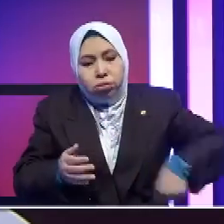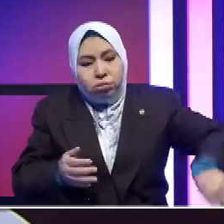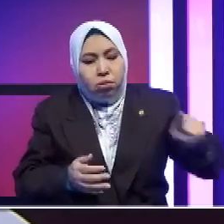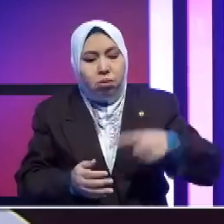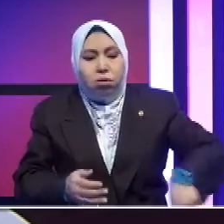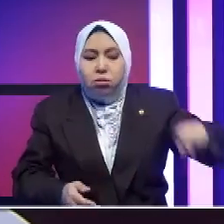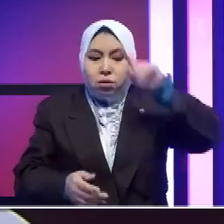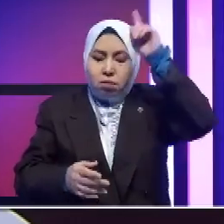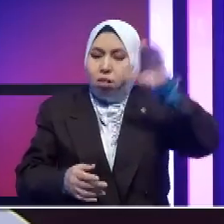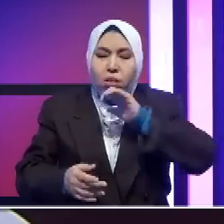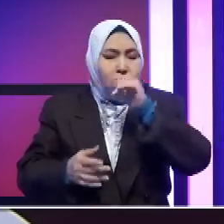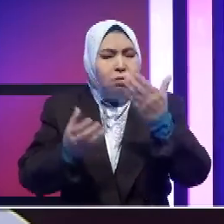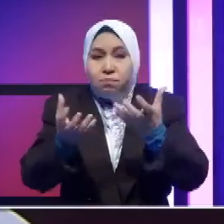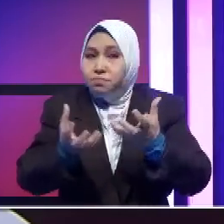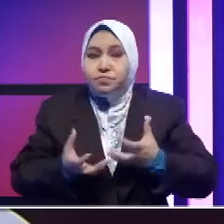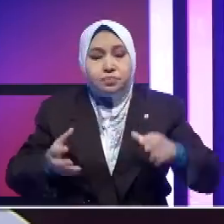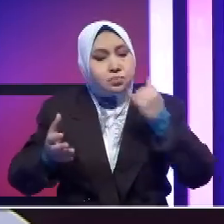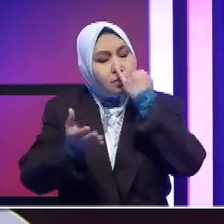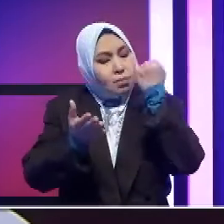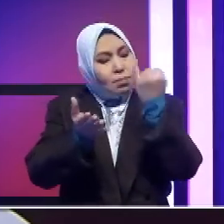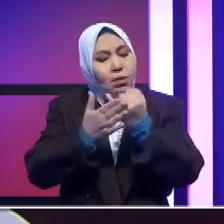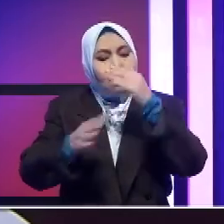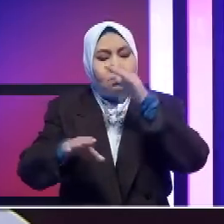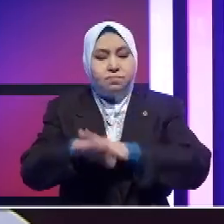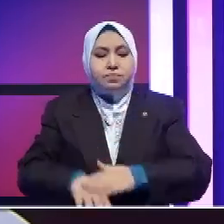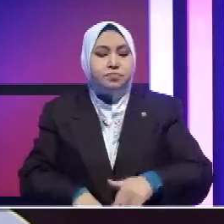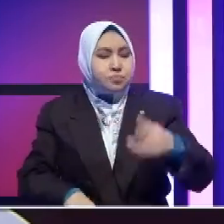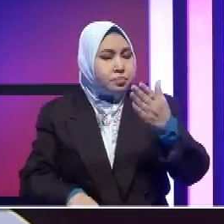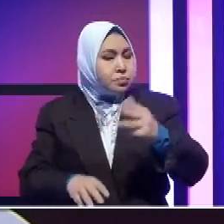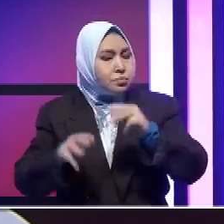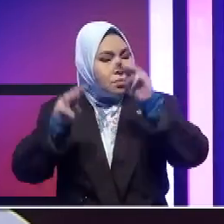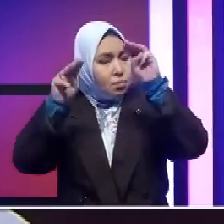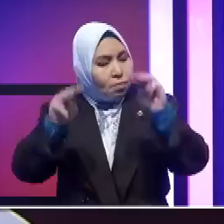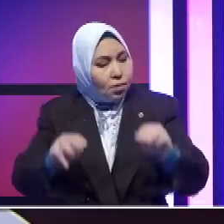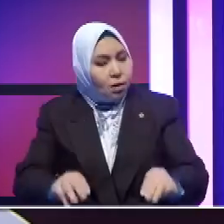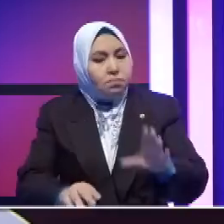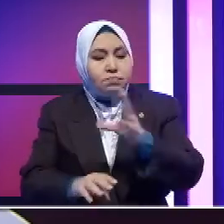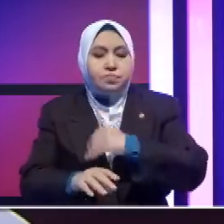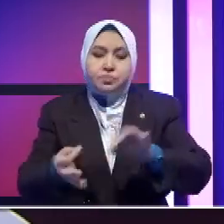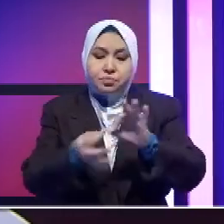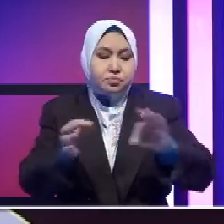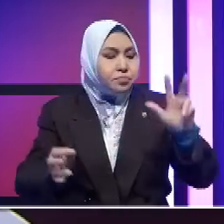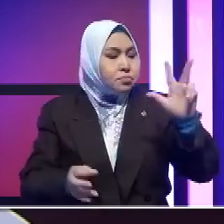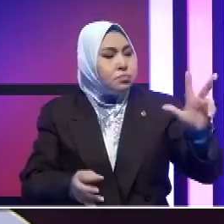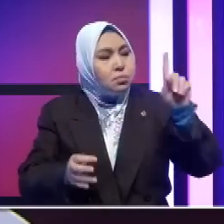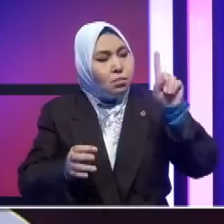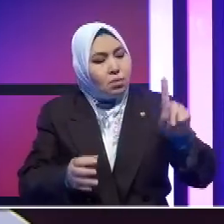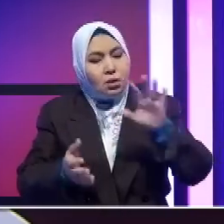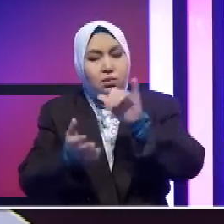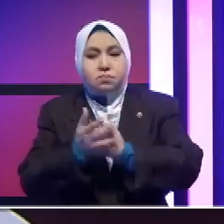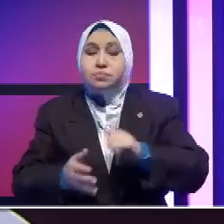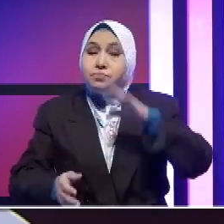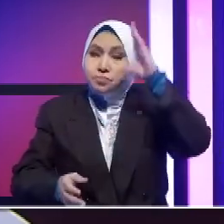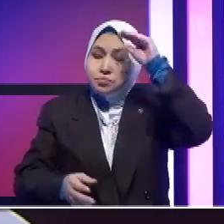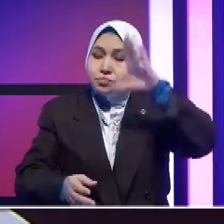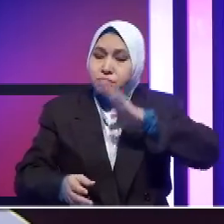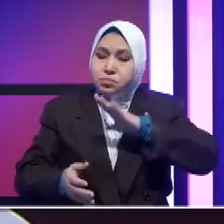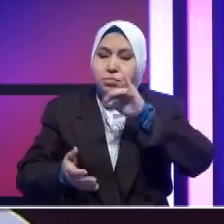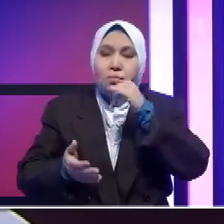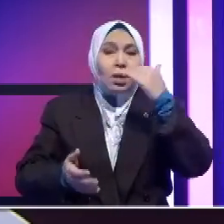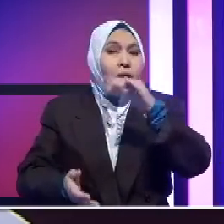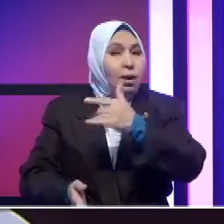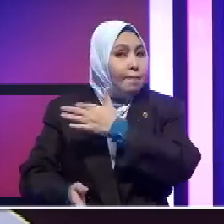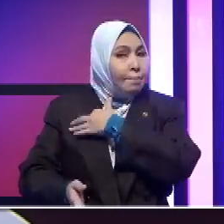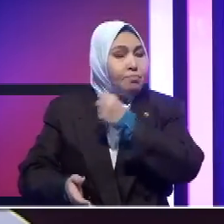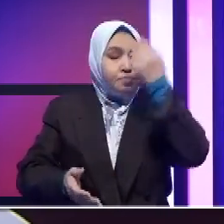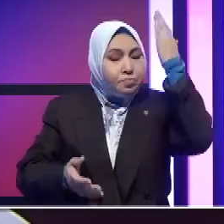kezaliman terhadap hamba, terhadap hamba-hambanya. Jadi ayat 31 ini pemuda ini tahu tentang sejarah. Tahu